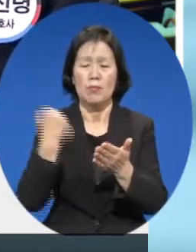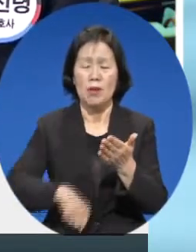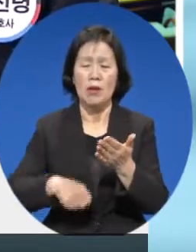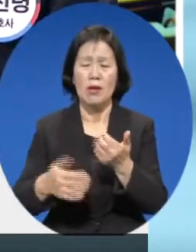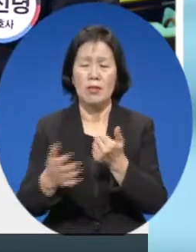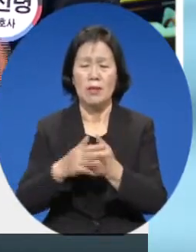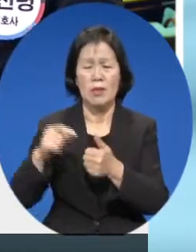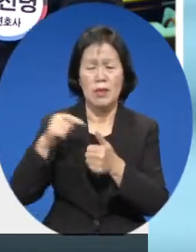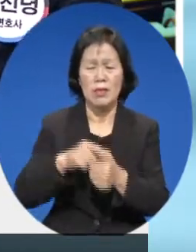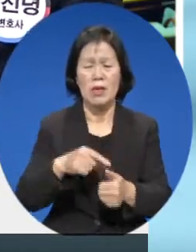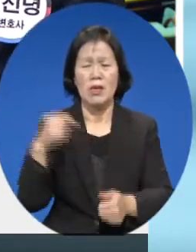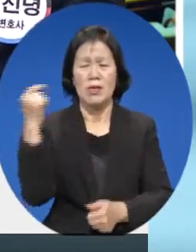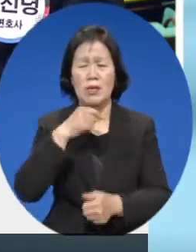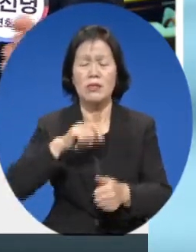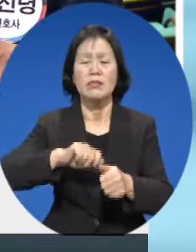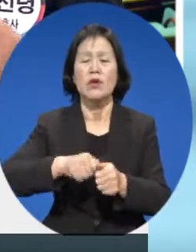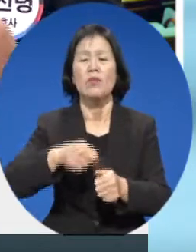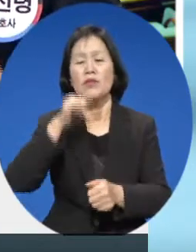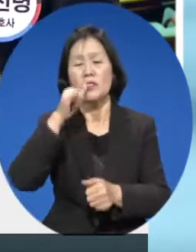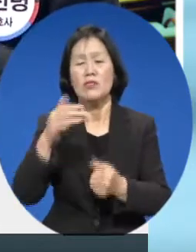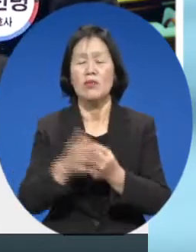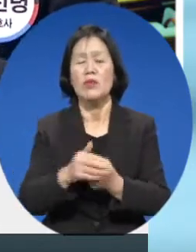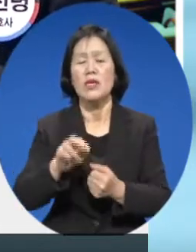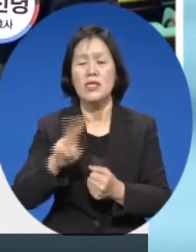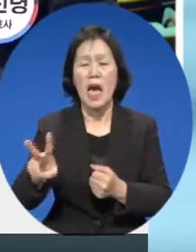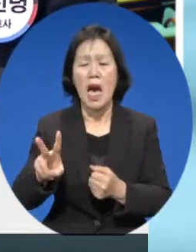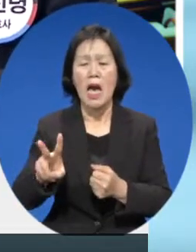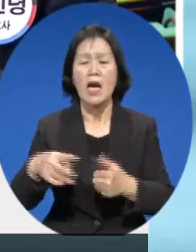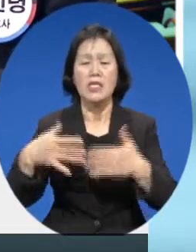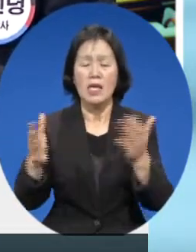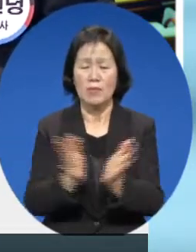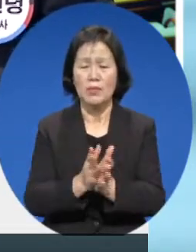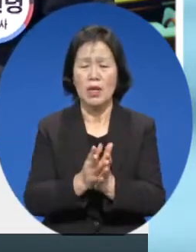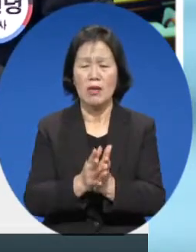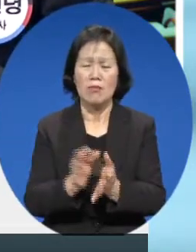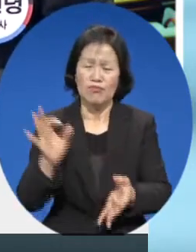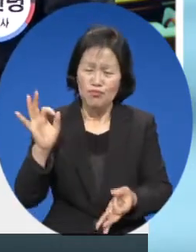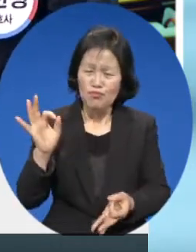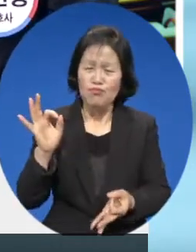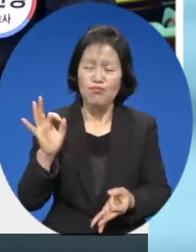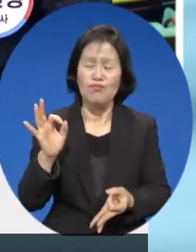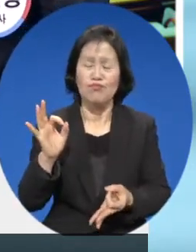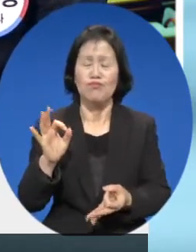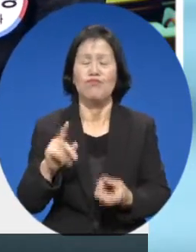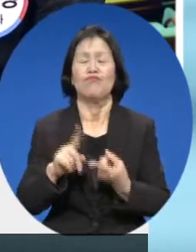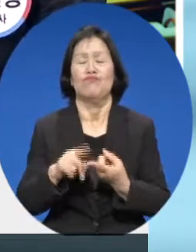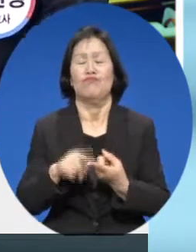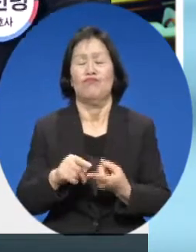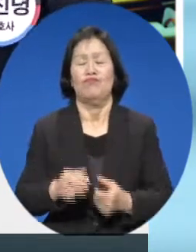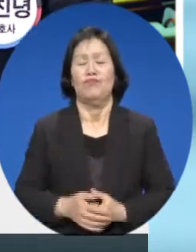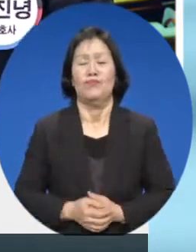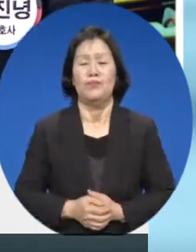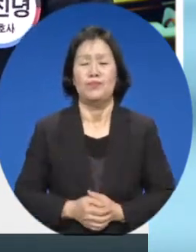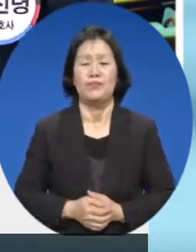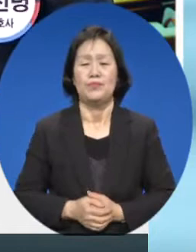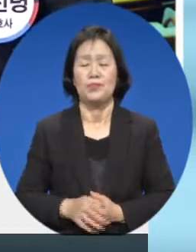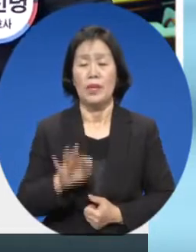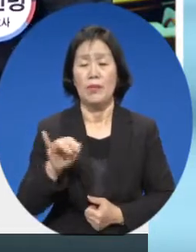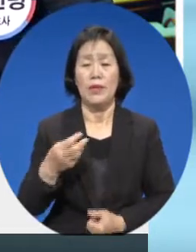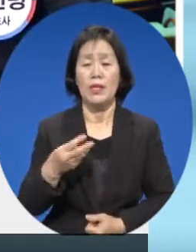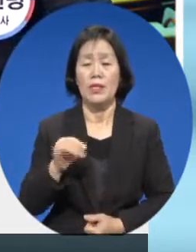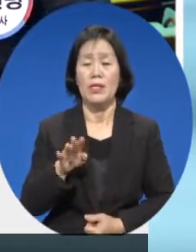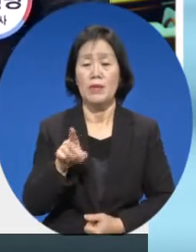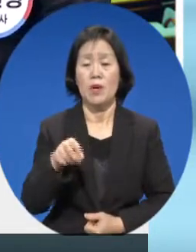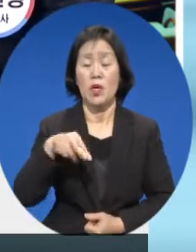문제가 있다 보니깐 야당 롯은 두 손 두발 꽁꽁 묶여 있다라고 보케 볼 수 없는데요 말씀하신 것처럼 필리버스터 란 어떤